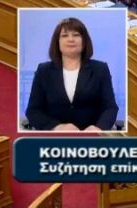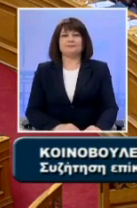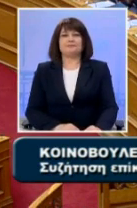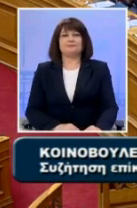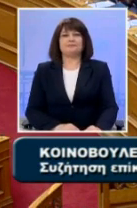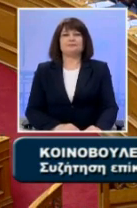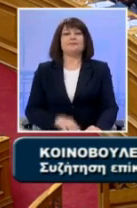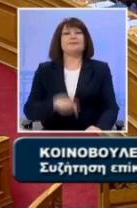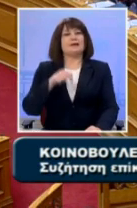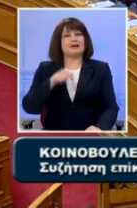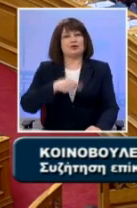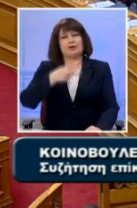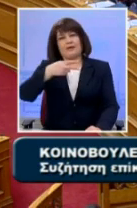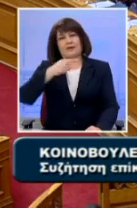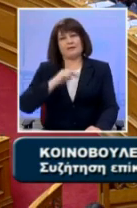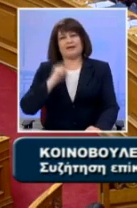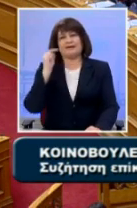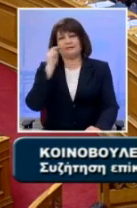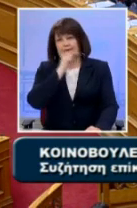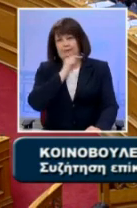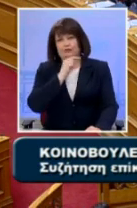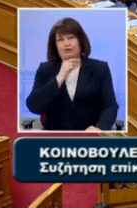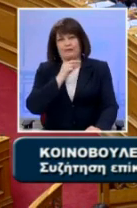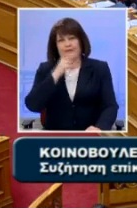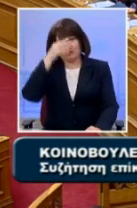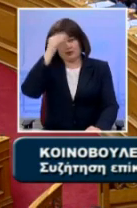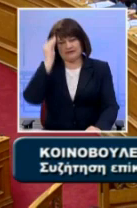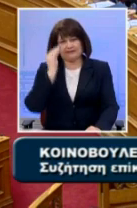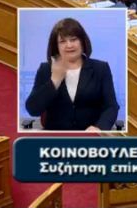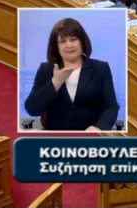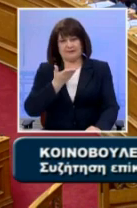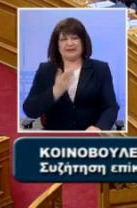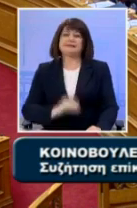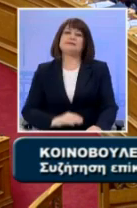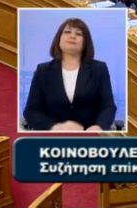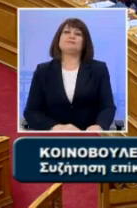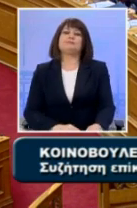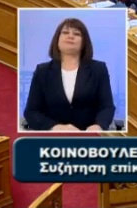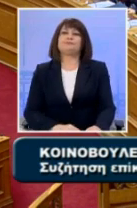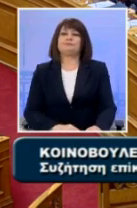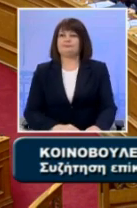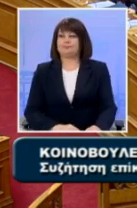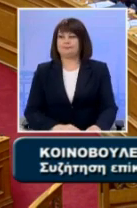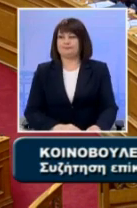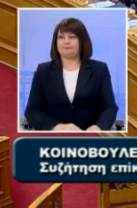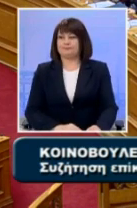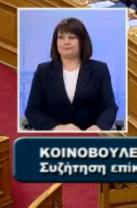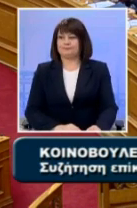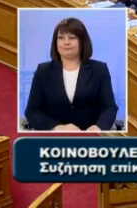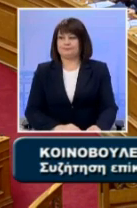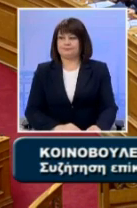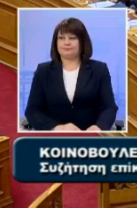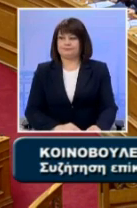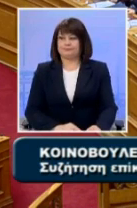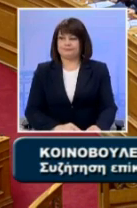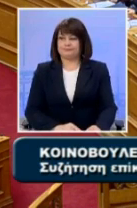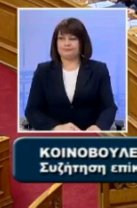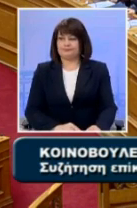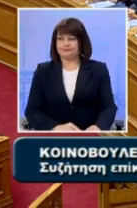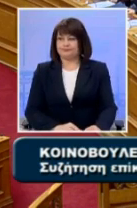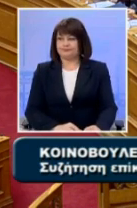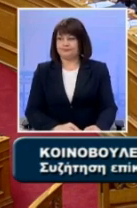το λόγο έχει ο Πρωθυπουργός κύριος Αλέξιος Τσίπρας. Ορίστε κύριε Δουργία.